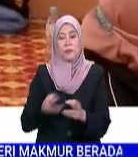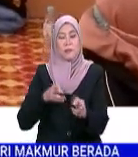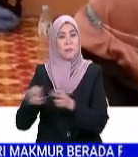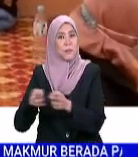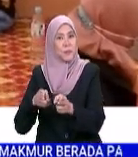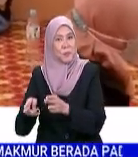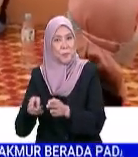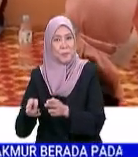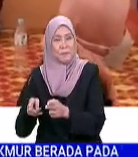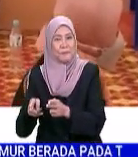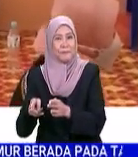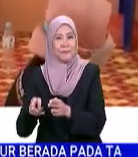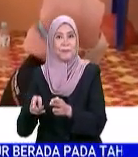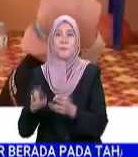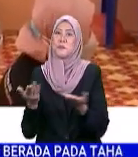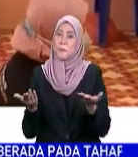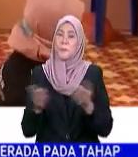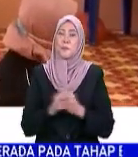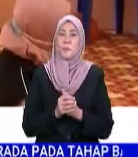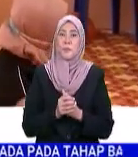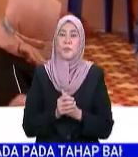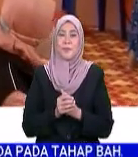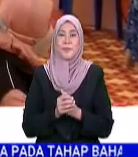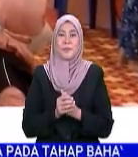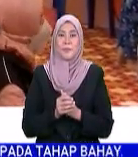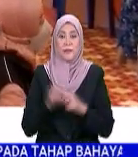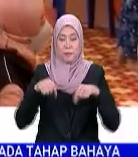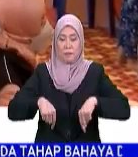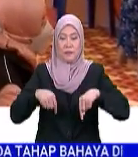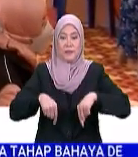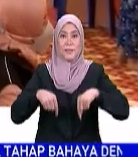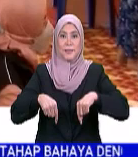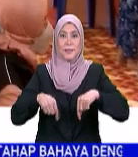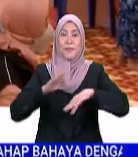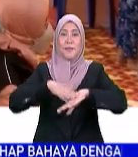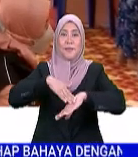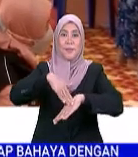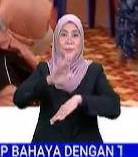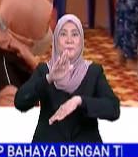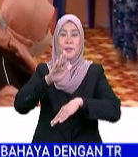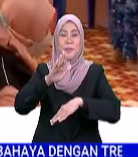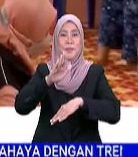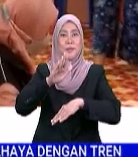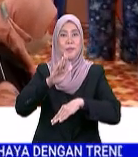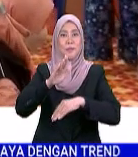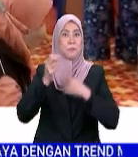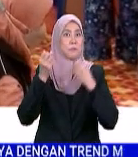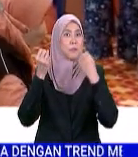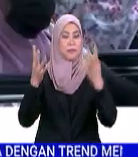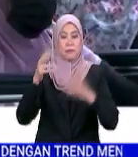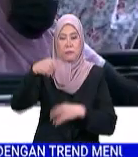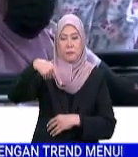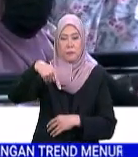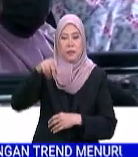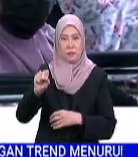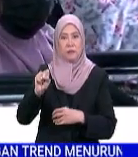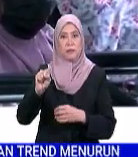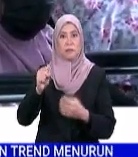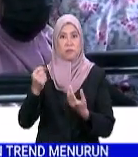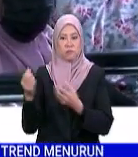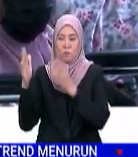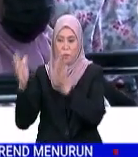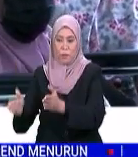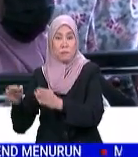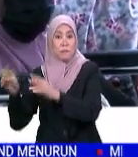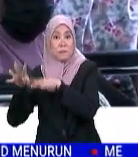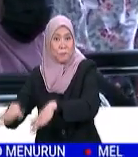Jadi tambah-tambah orang yang kalau ikut kan hari ini adalah lebih daripada berbelas PPS kita dah masuk, kan.